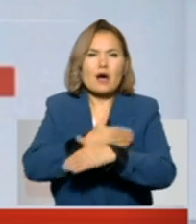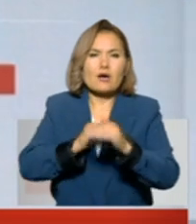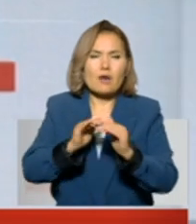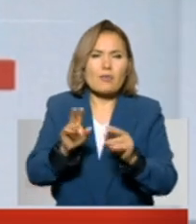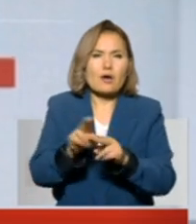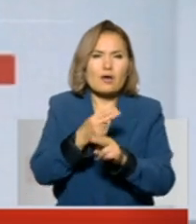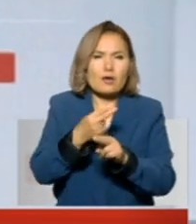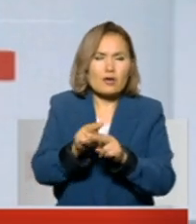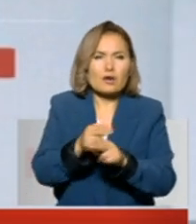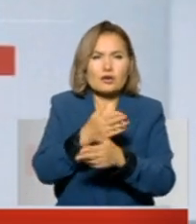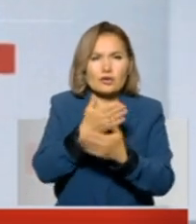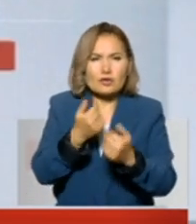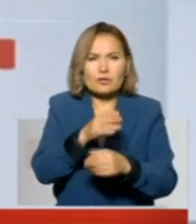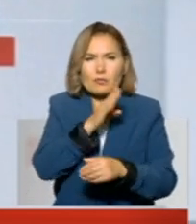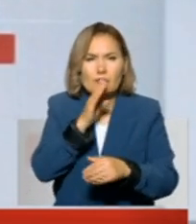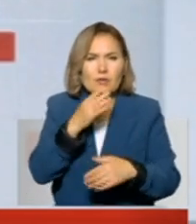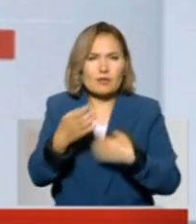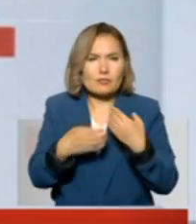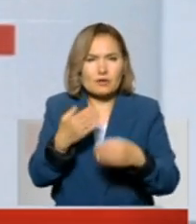ата-аналар алаңдап отыр.